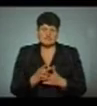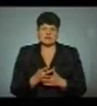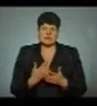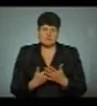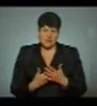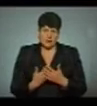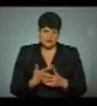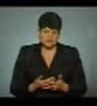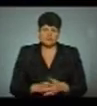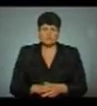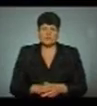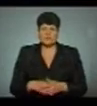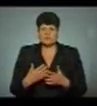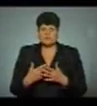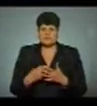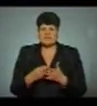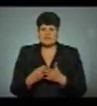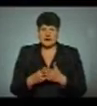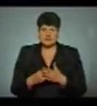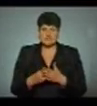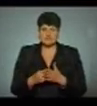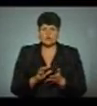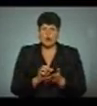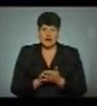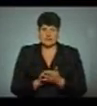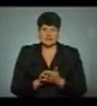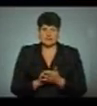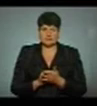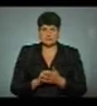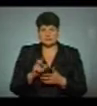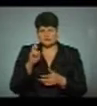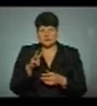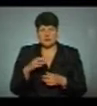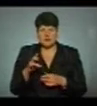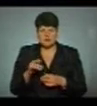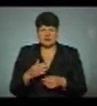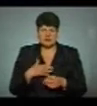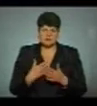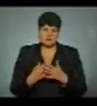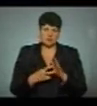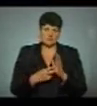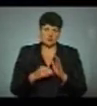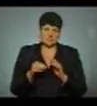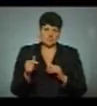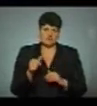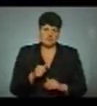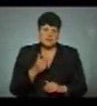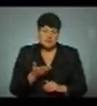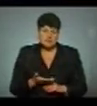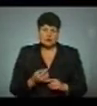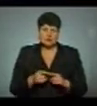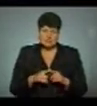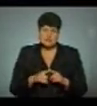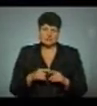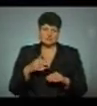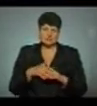Тернопіль. Орієнтовна вартість надходжень від оренди комунального майна в нашому місті – це приблизно 700 тисяч в місяць. Тому це,